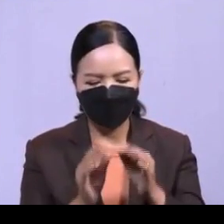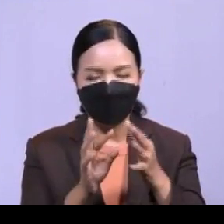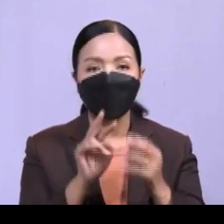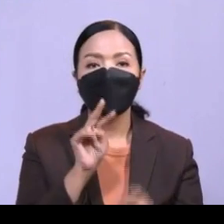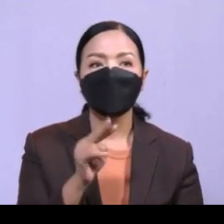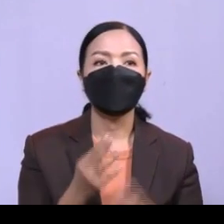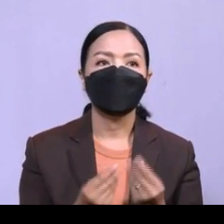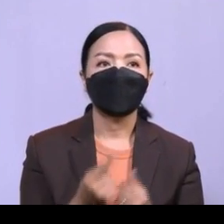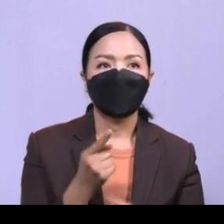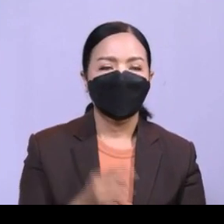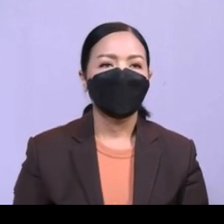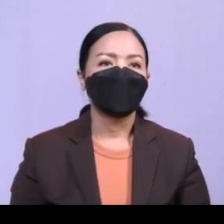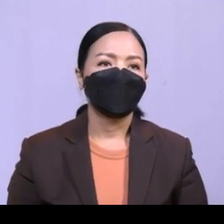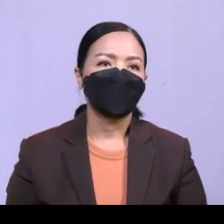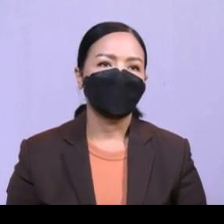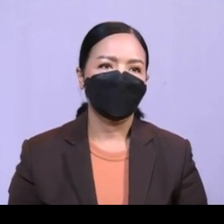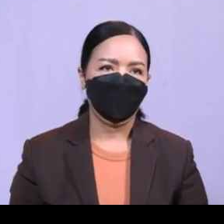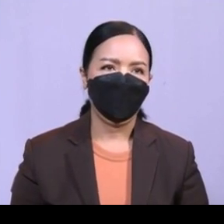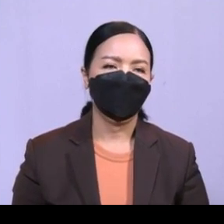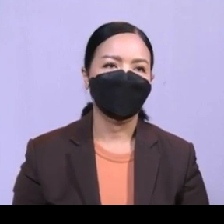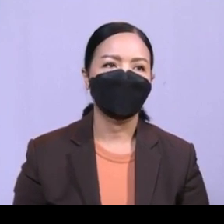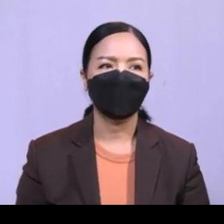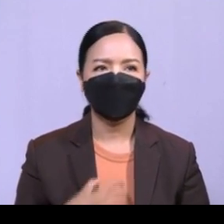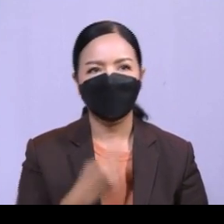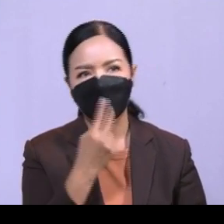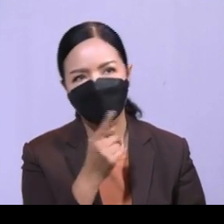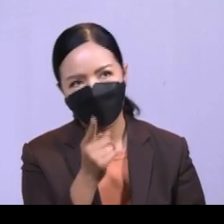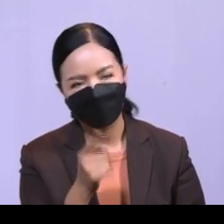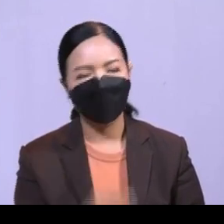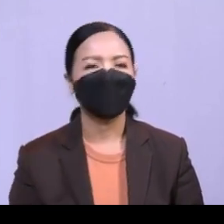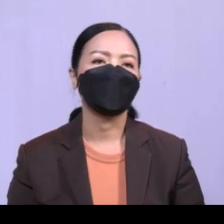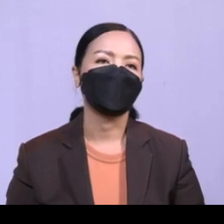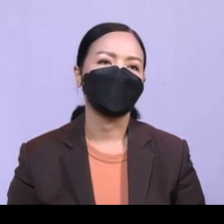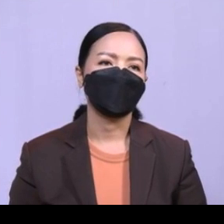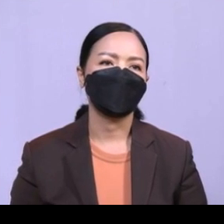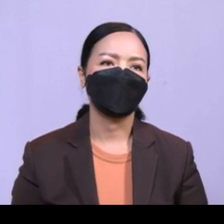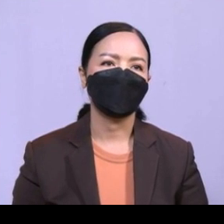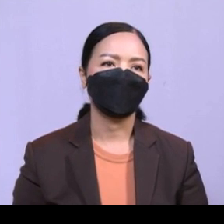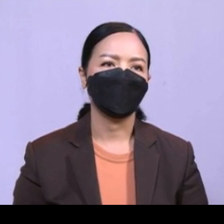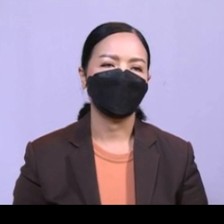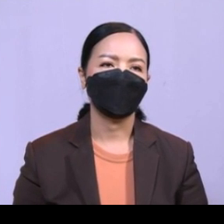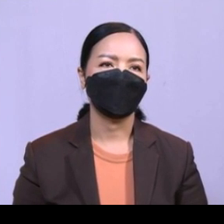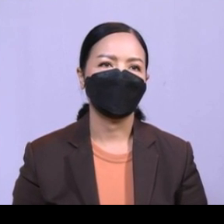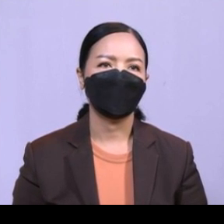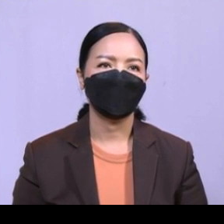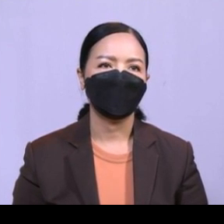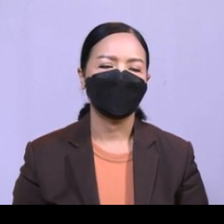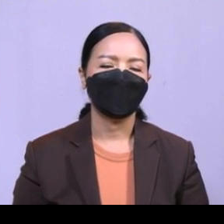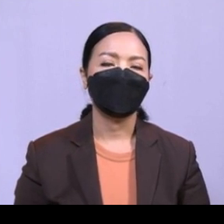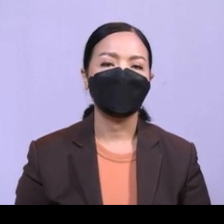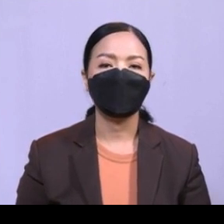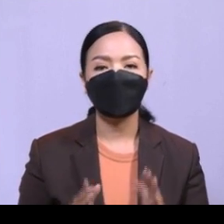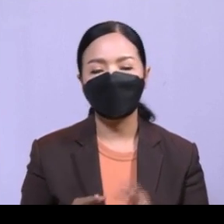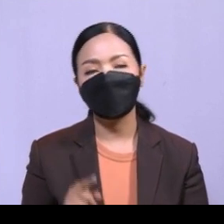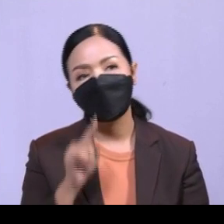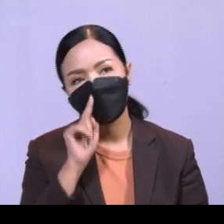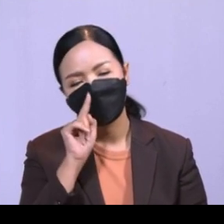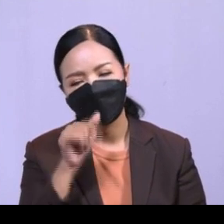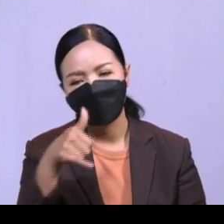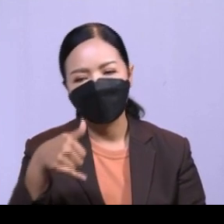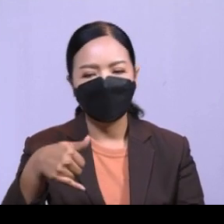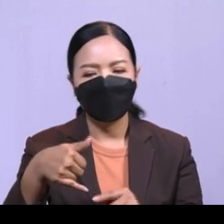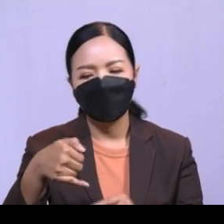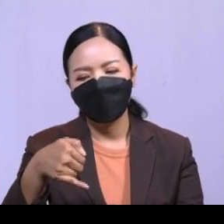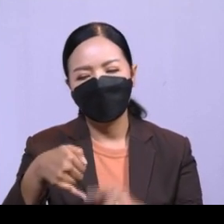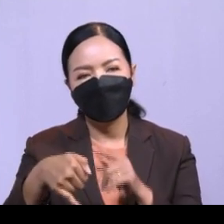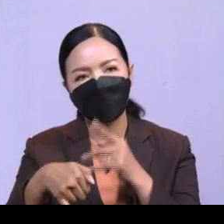เนี่ยดูสิศักดิ์สิทธิ์นะไม่มีศีรษะ นี่คือตั้งใจจะให้เห็นเลขตัวนี้ ตั้งใจจะเห็นเลขตัวนี ้แต่ปรากฏคนก็ไปตาดีเหลือเกินไปสังเกตในสิ่งที่